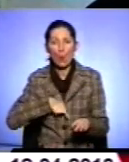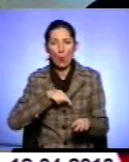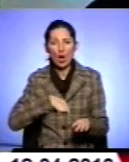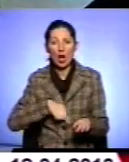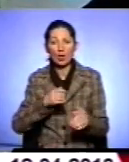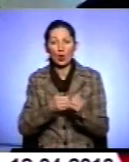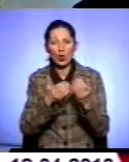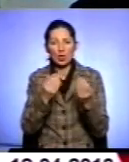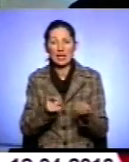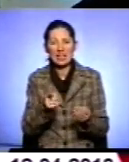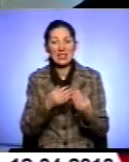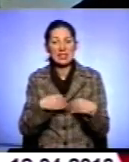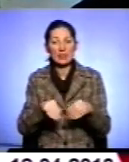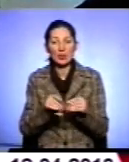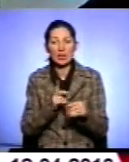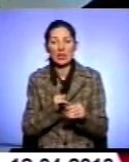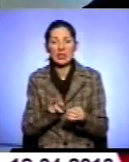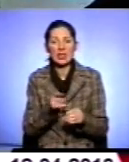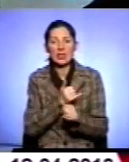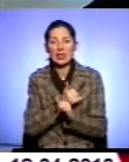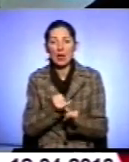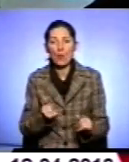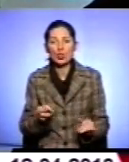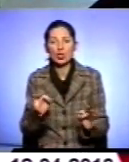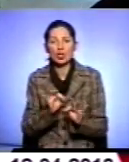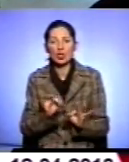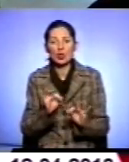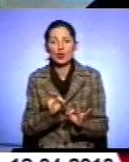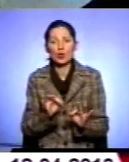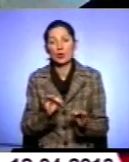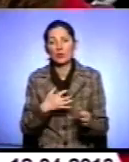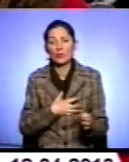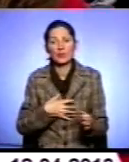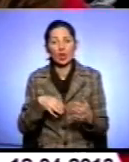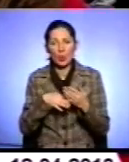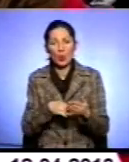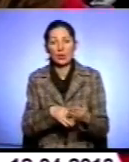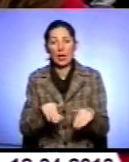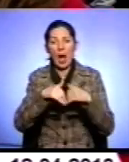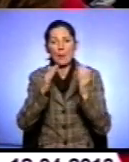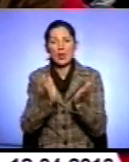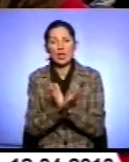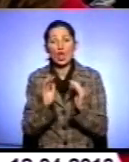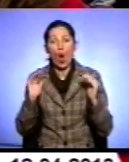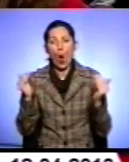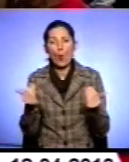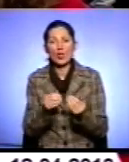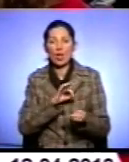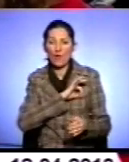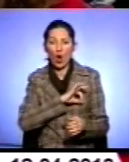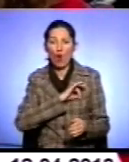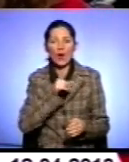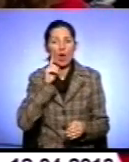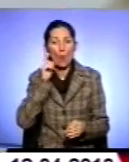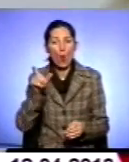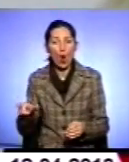важко тій сім'ї, якій ти не можеш нічим суттєвим допомогти. Масштабно охоплюють виховання молодь, зокрема